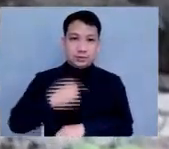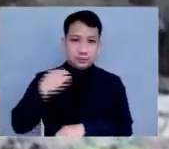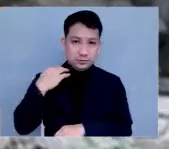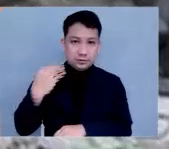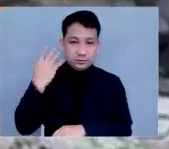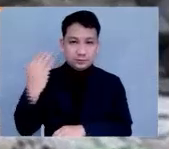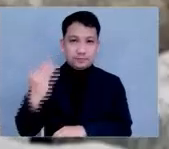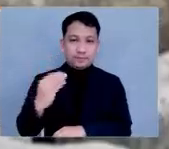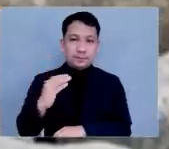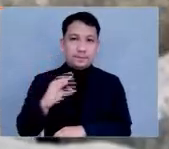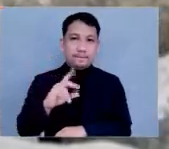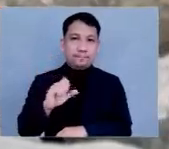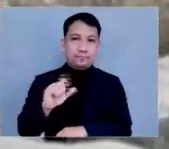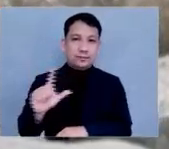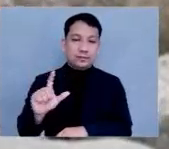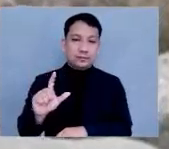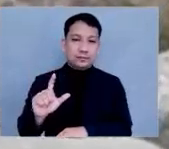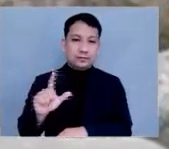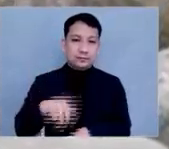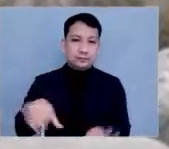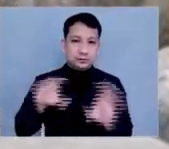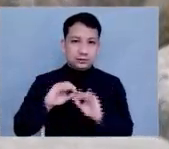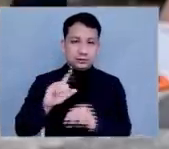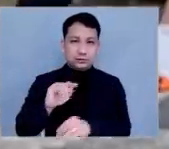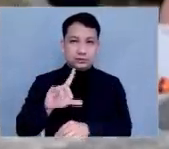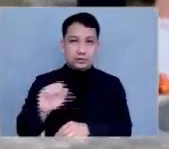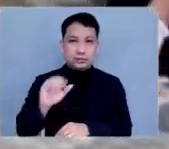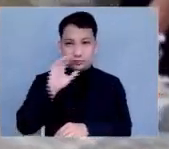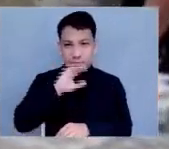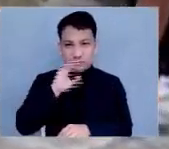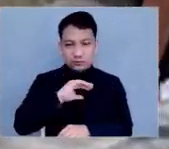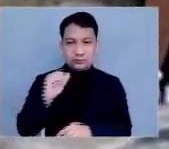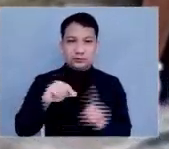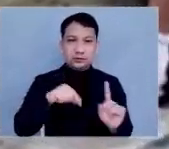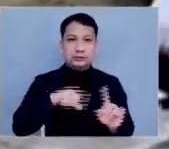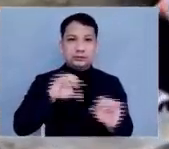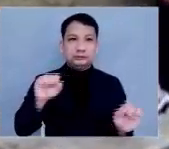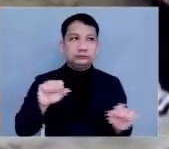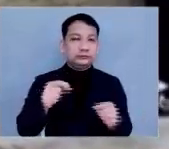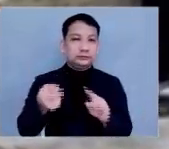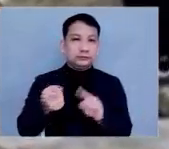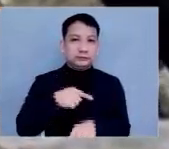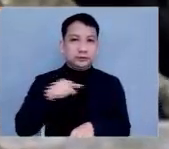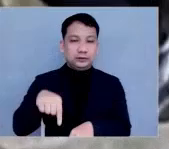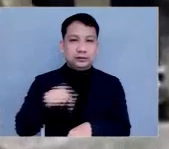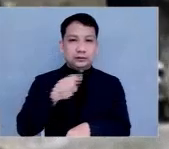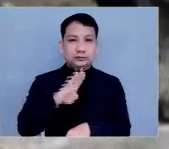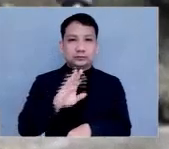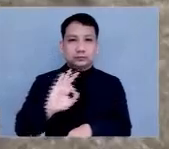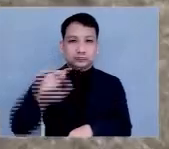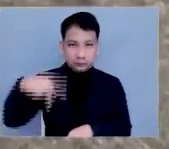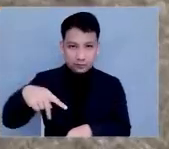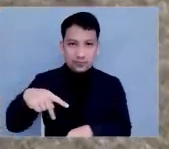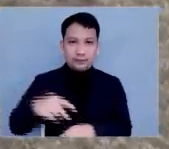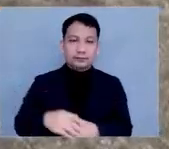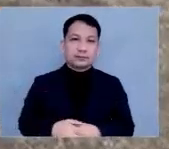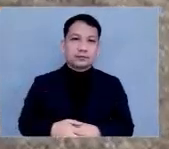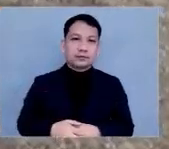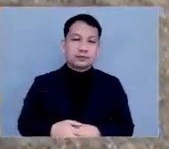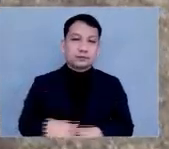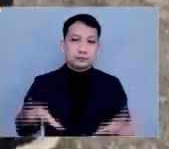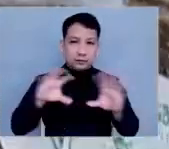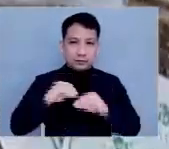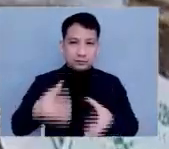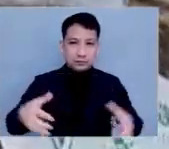sa Coastal Cleanup sa Tanyun Street, Toledo, Cebu. Gaya ng mga kawaning ito ng Bureau of Fire Protection na